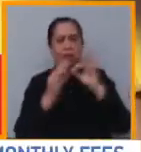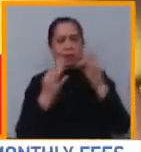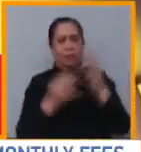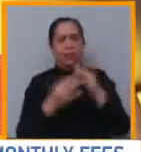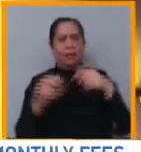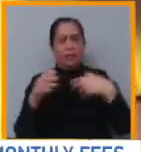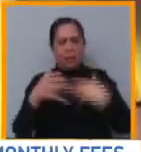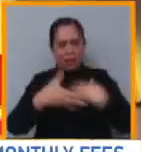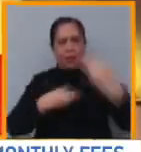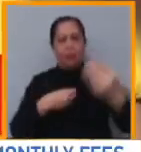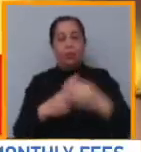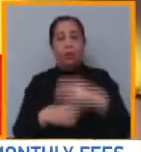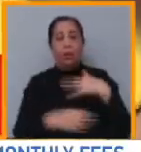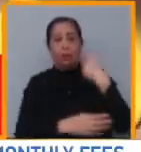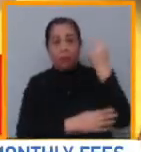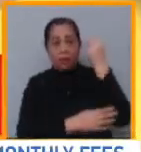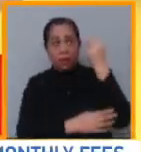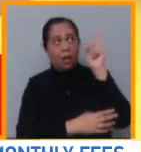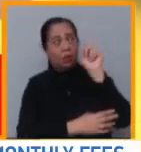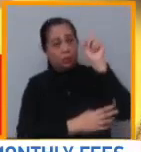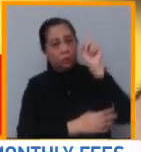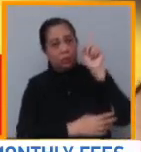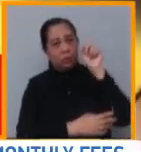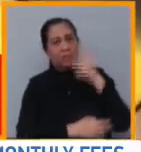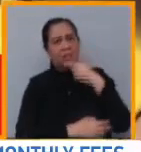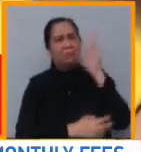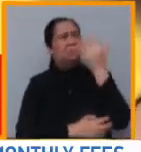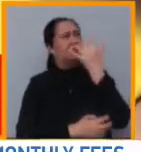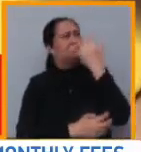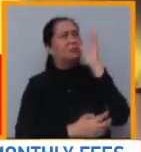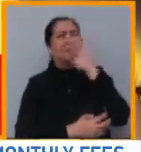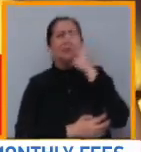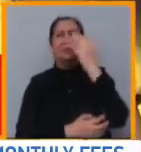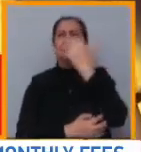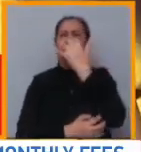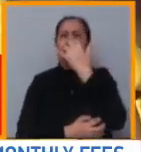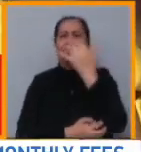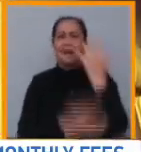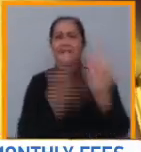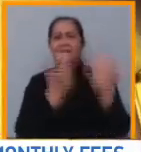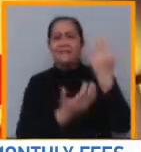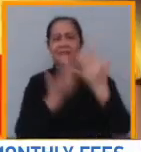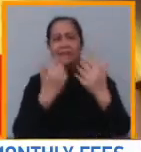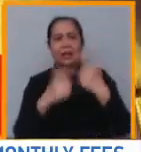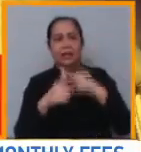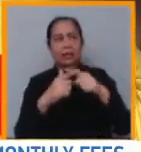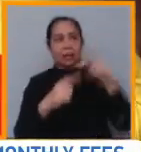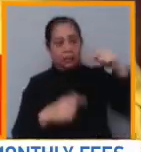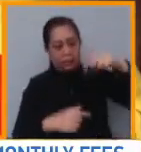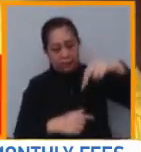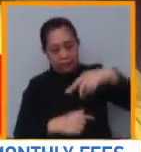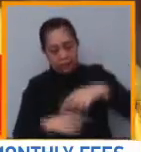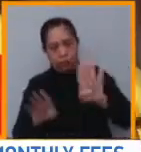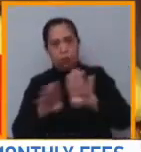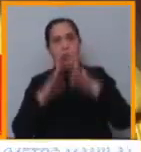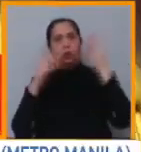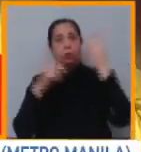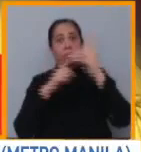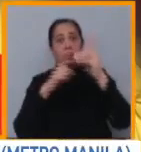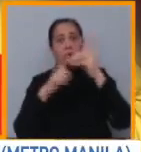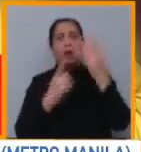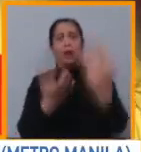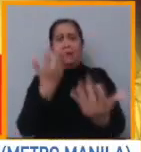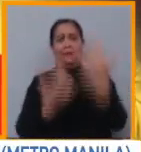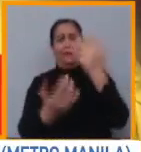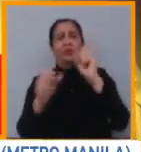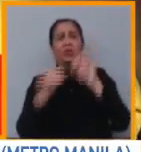taas, sabi niya mabaho. Mabaho, may sunog. Ngayon yung pagbaba namin, pagbukas namin ng pinto, may apoy na. Kaya lumabas na po